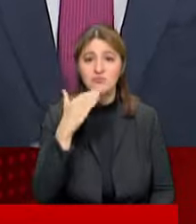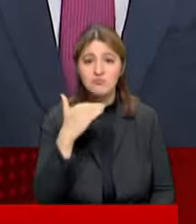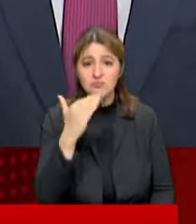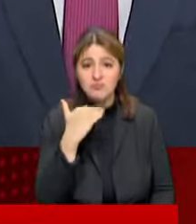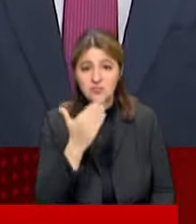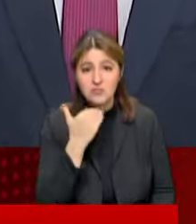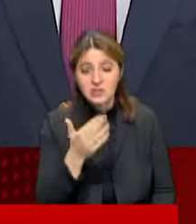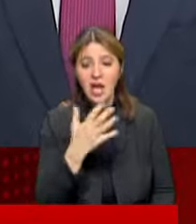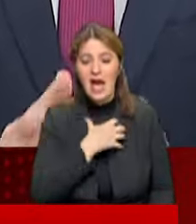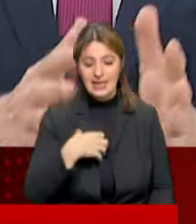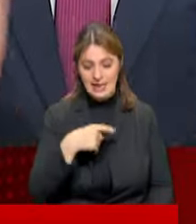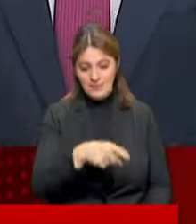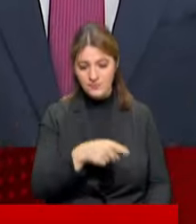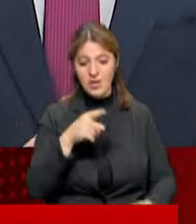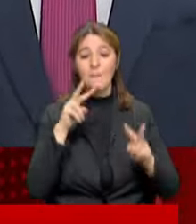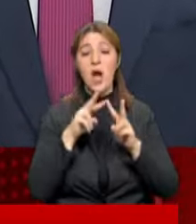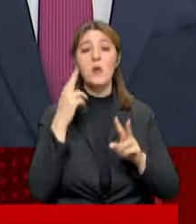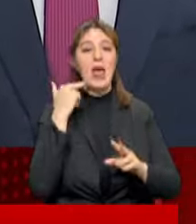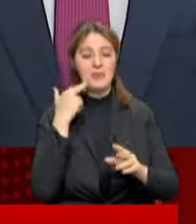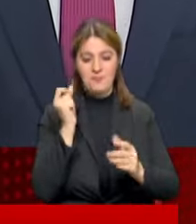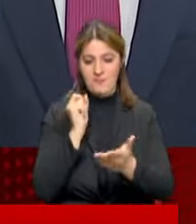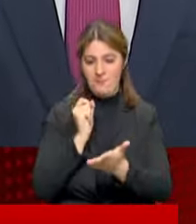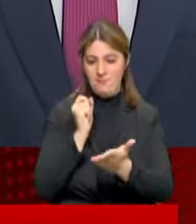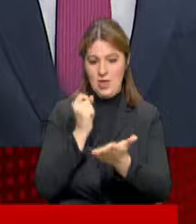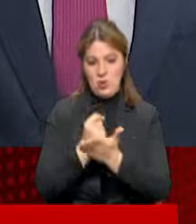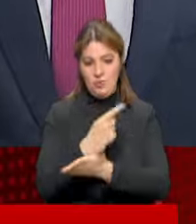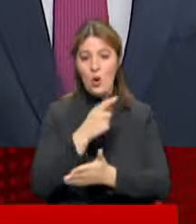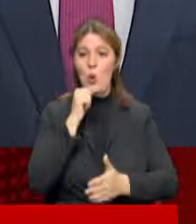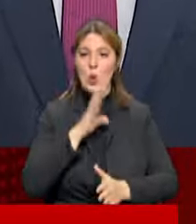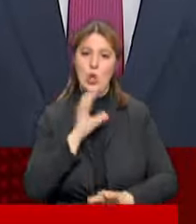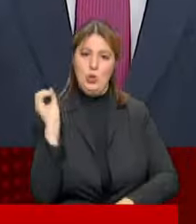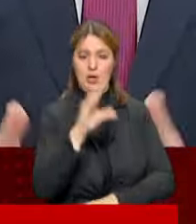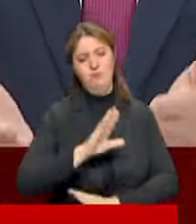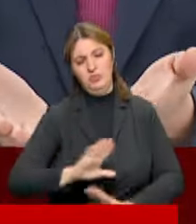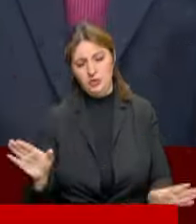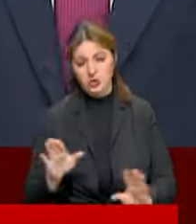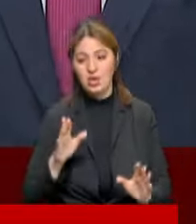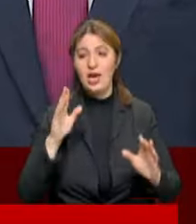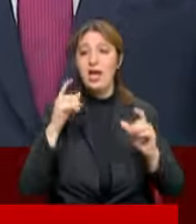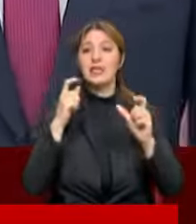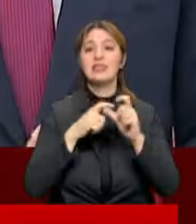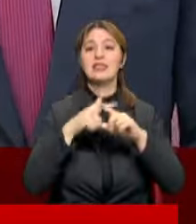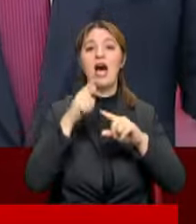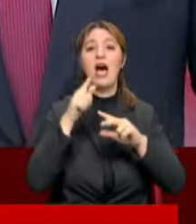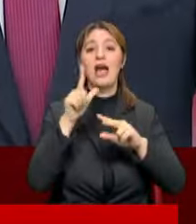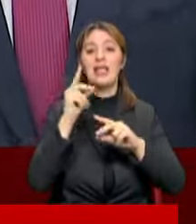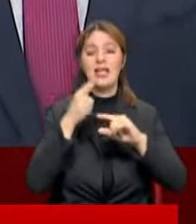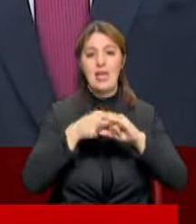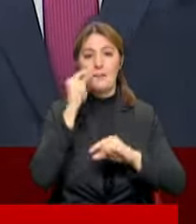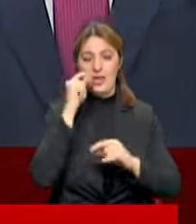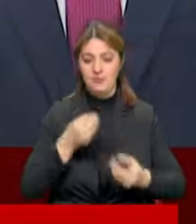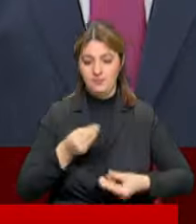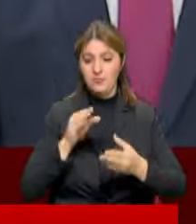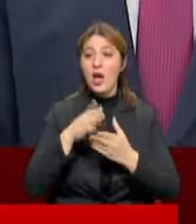gönderilmiyor annesi makbule Hanım'a mektup yazdırmış oğluna göndermiş Salih Bozok yeri mektubu getiriyor